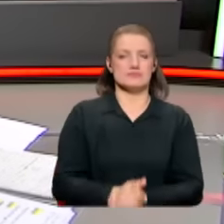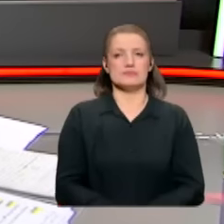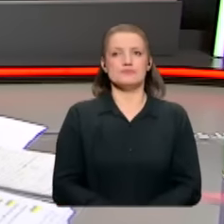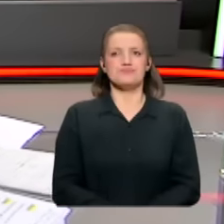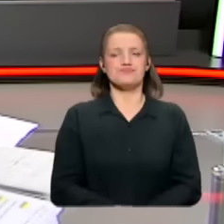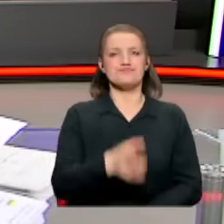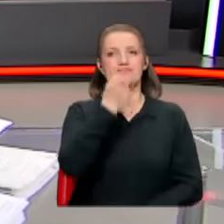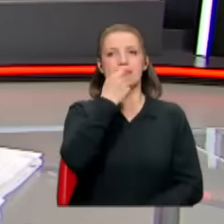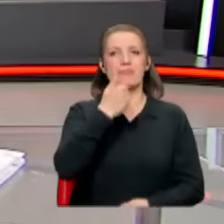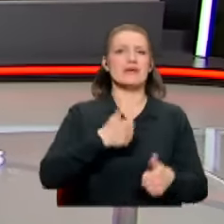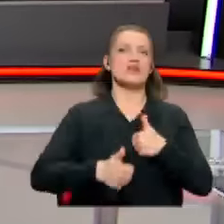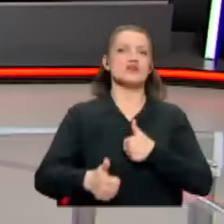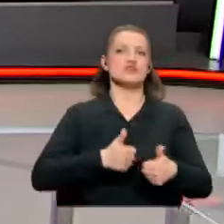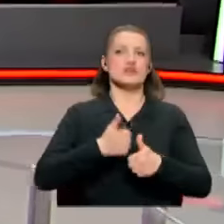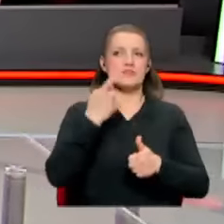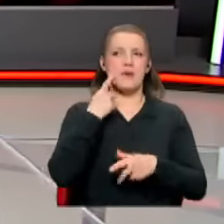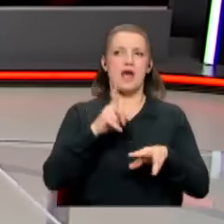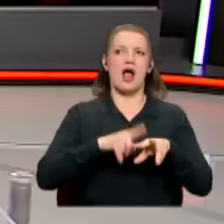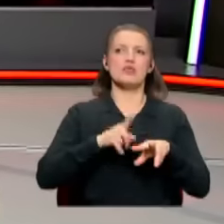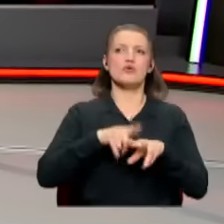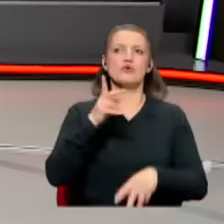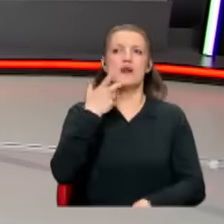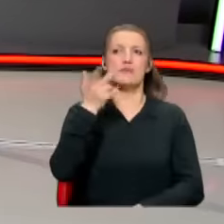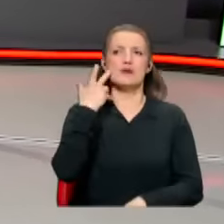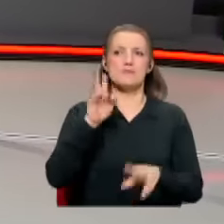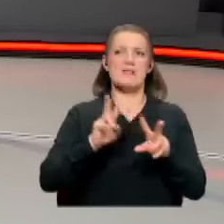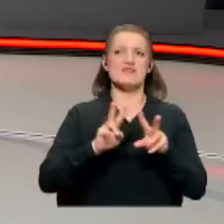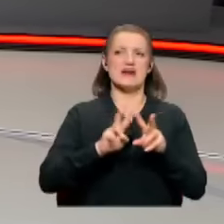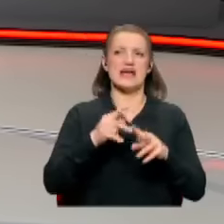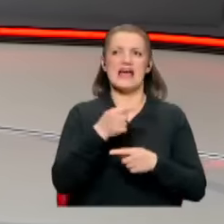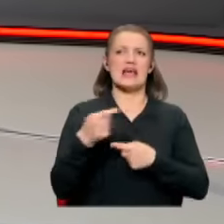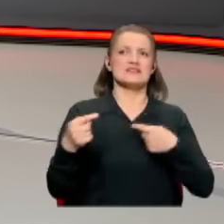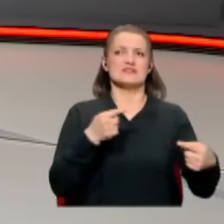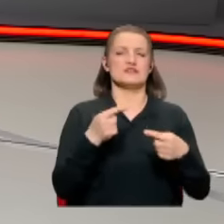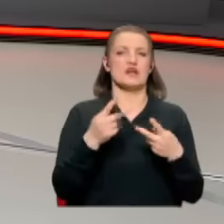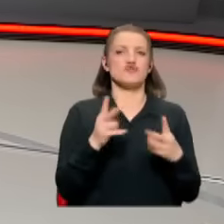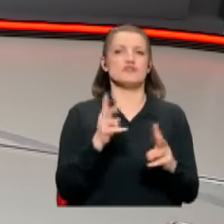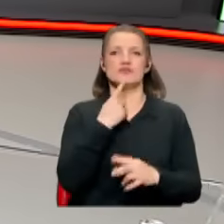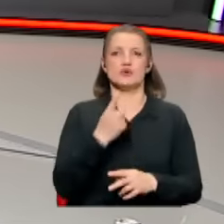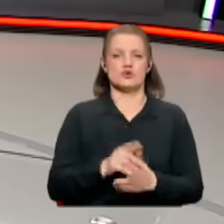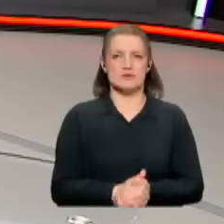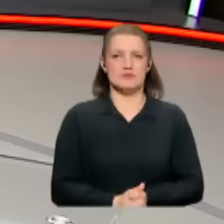Evet, Ankara yarışına bakalım şimdi. Altın Okun ablası mal varlığını eksik açıkladı diyor.